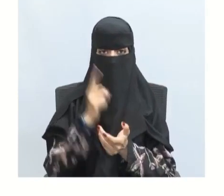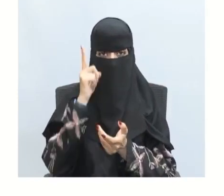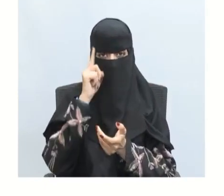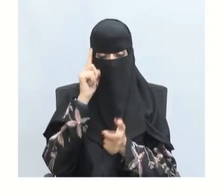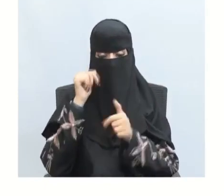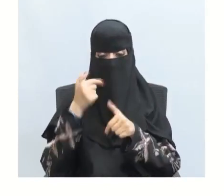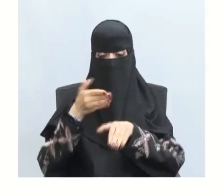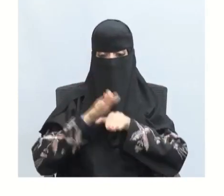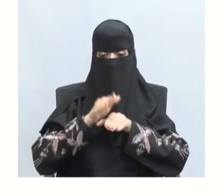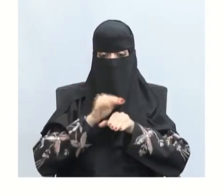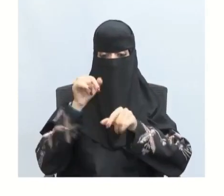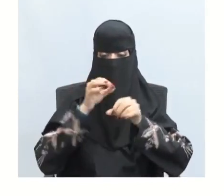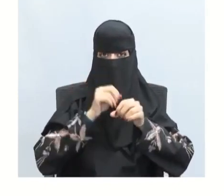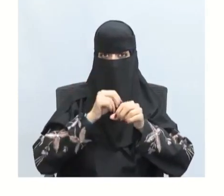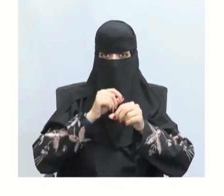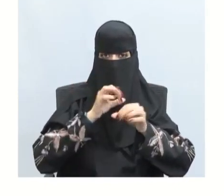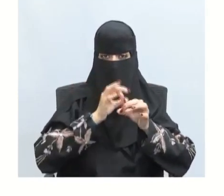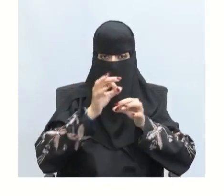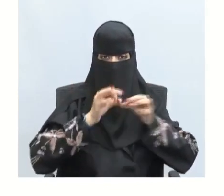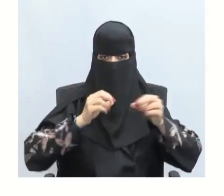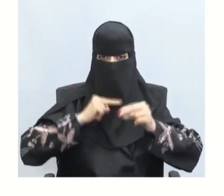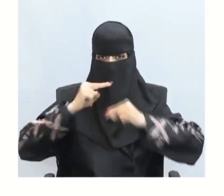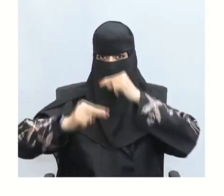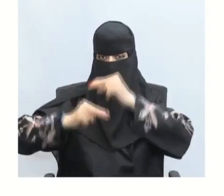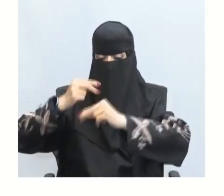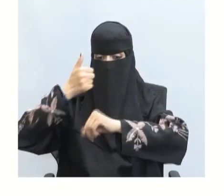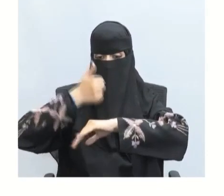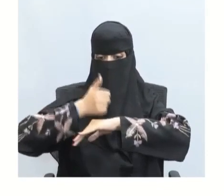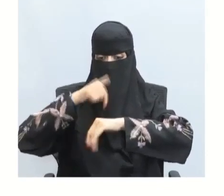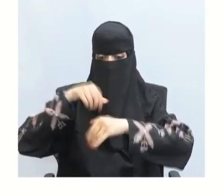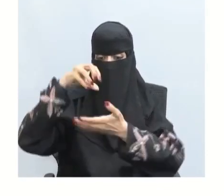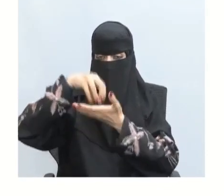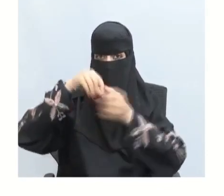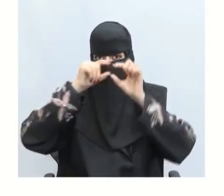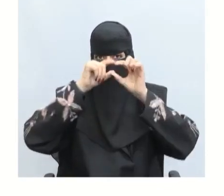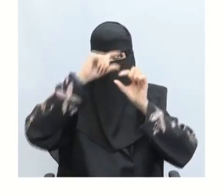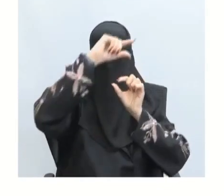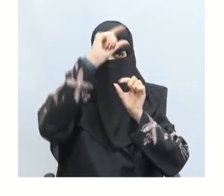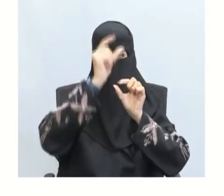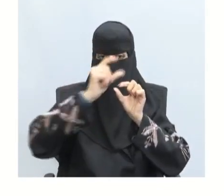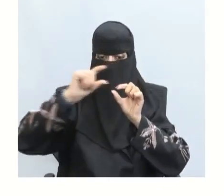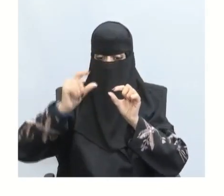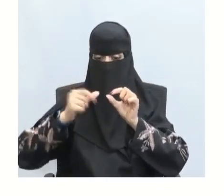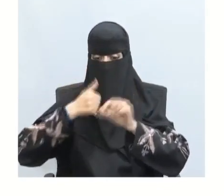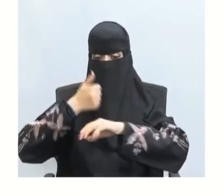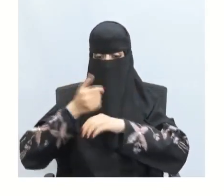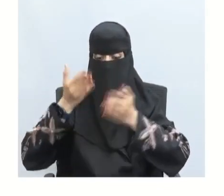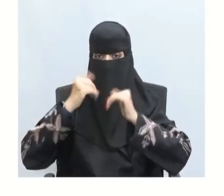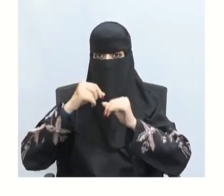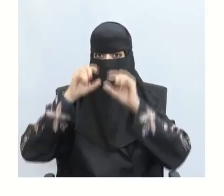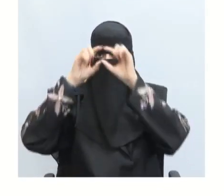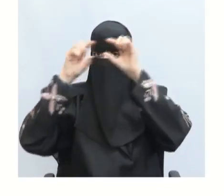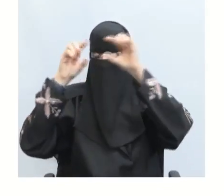تكلمنا في مخطط التتابع الرئيسي عن منطقه شريط التتابع الرئيسي